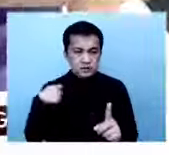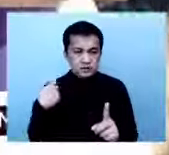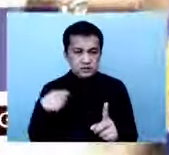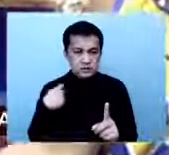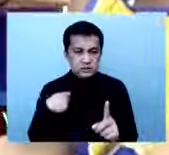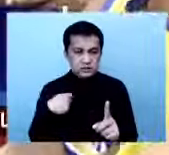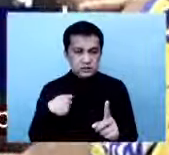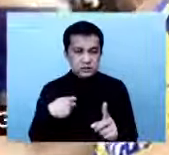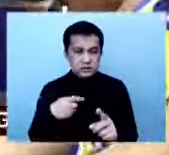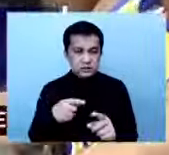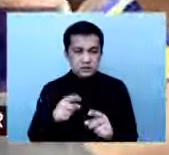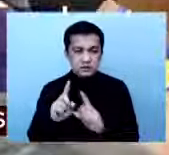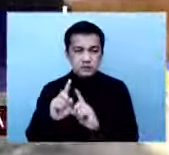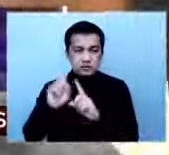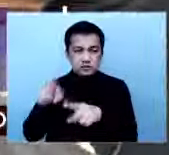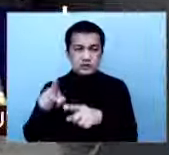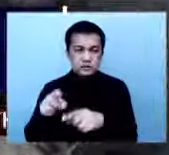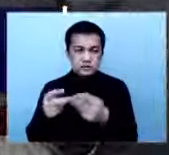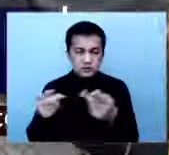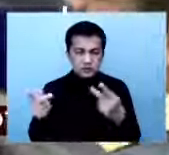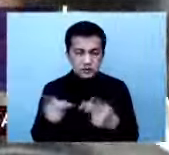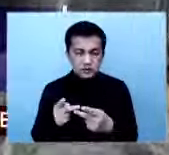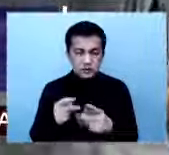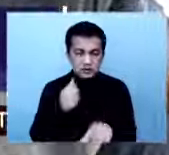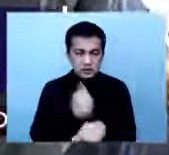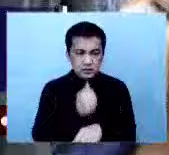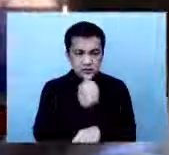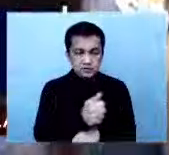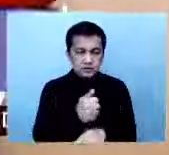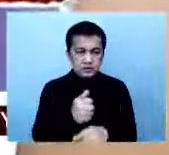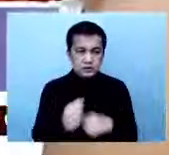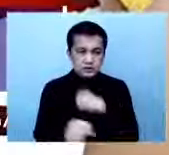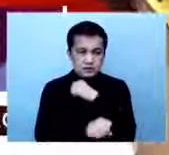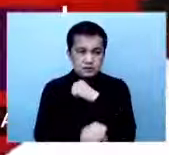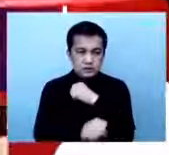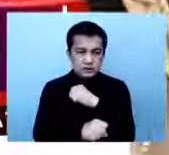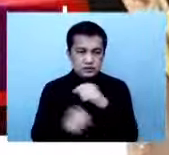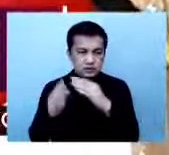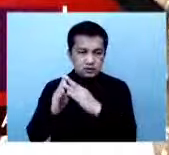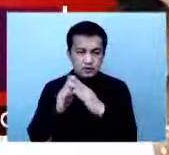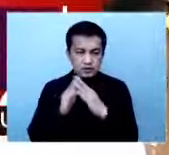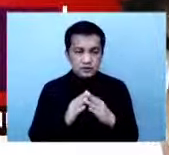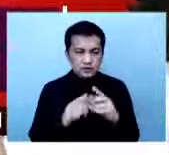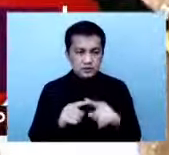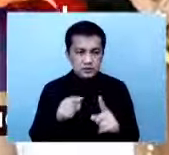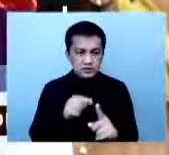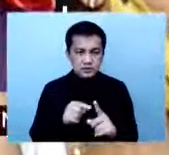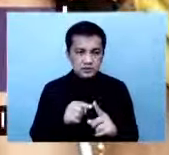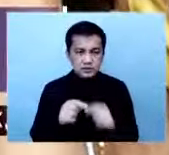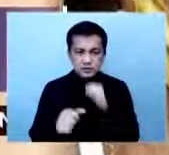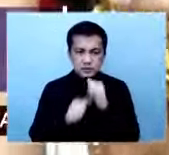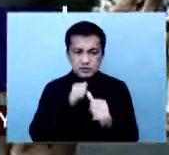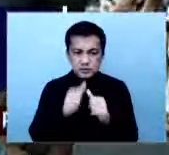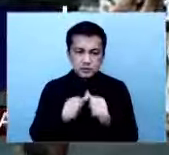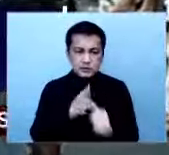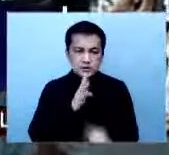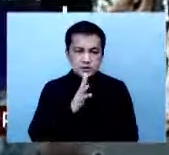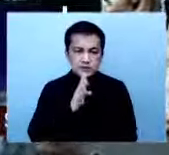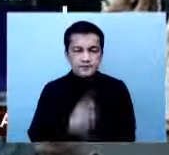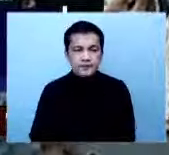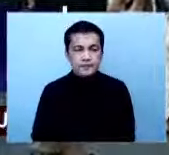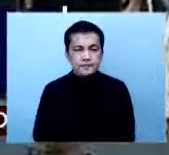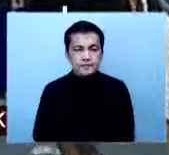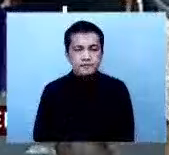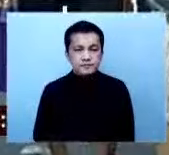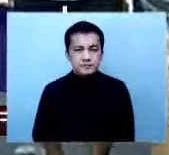na dayo lang daw sa lugar inaakusahan siyang nagnakaw sa mga bahay pero tumangi siyang magbigay ng pahayag dahil